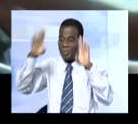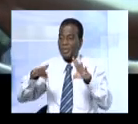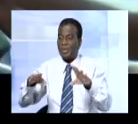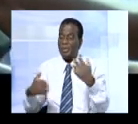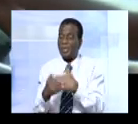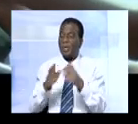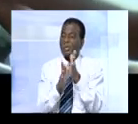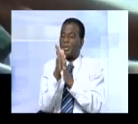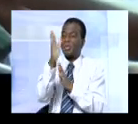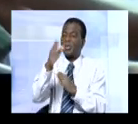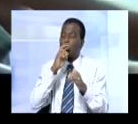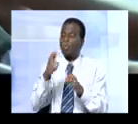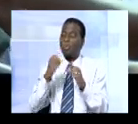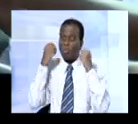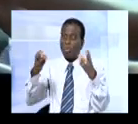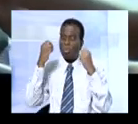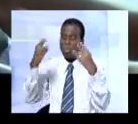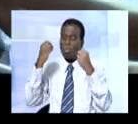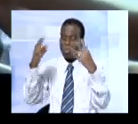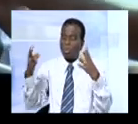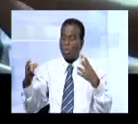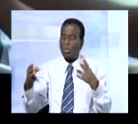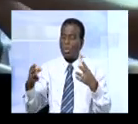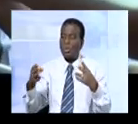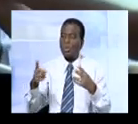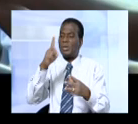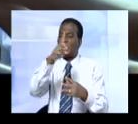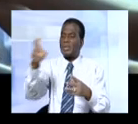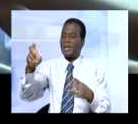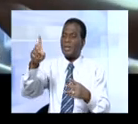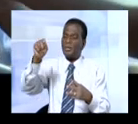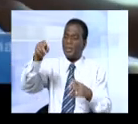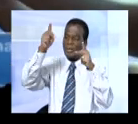brousse au plan national sont énormes. Environ 120 décès,